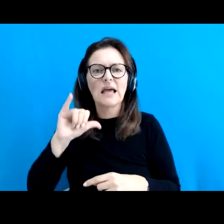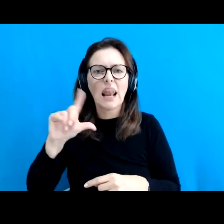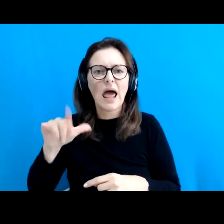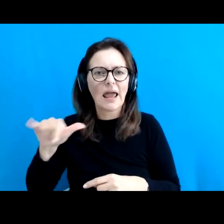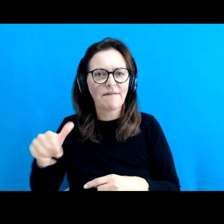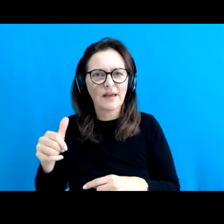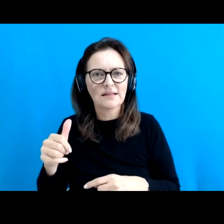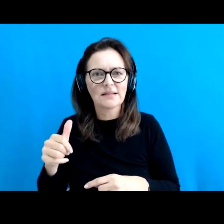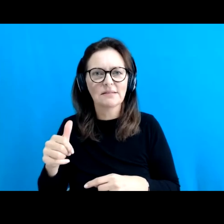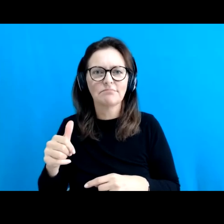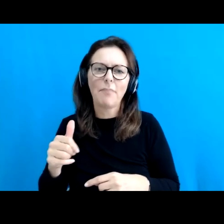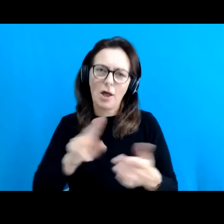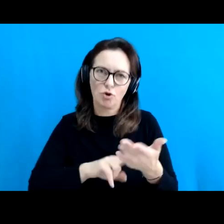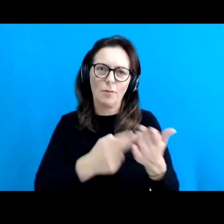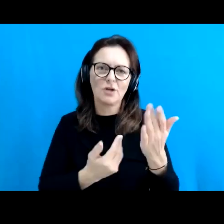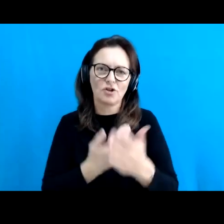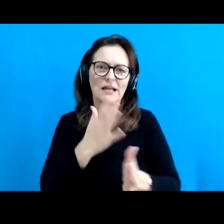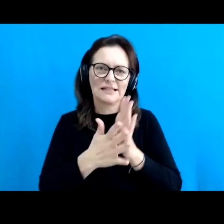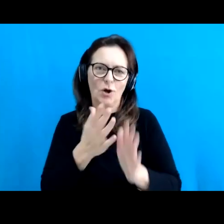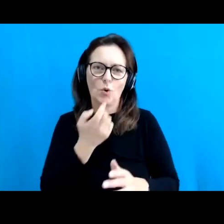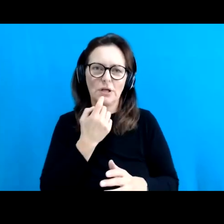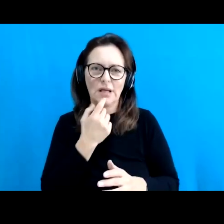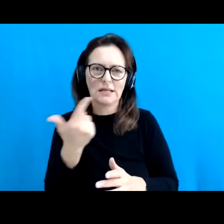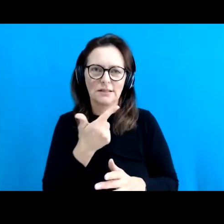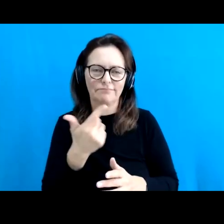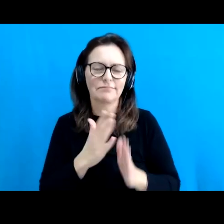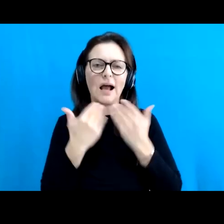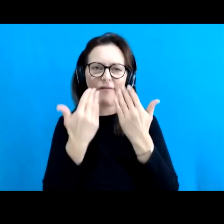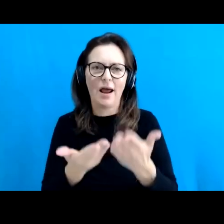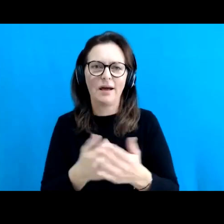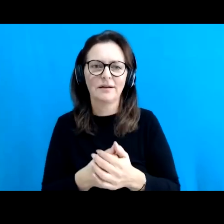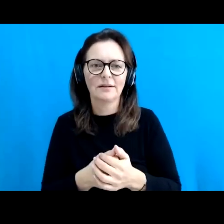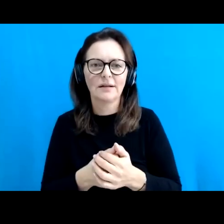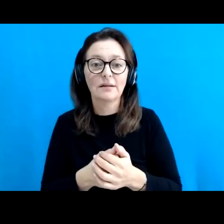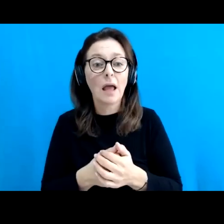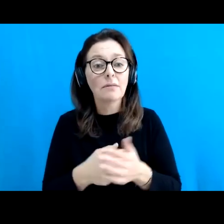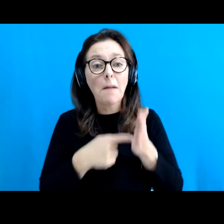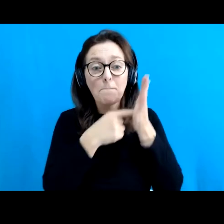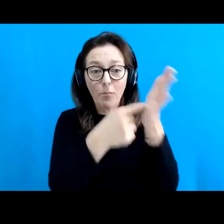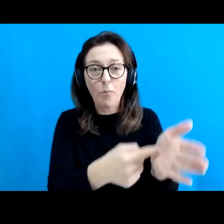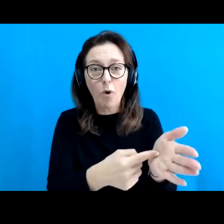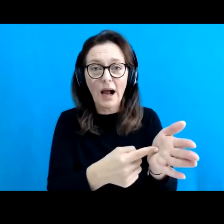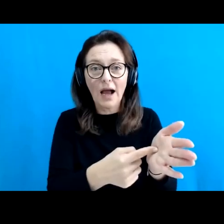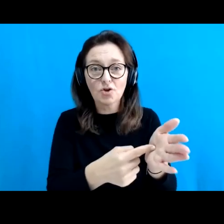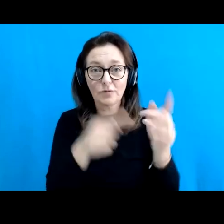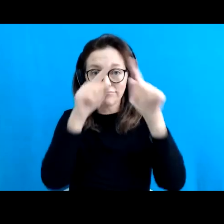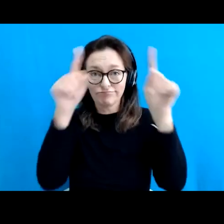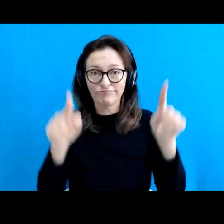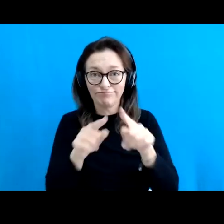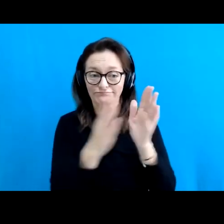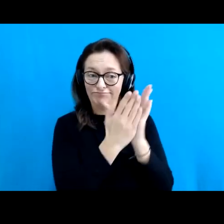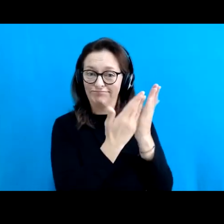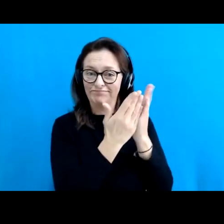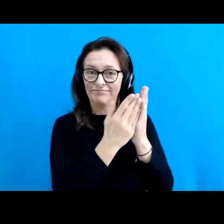tolmačkama Veroniki Ciglar in Nataši Kordiš. Naj pokažem izvod naše monografije, upam, da